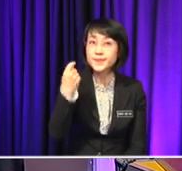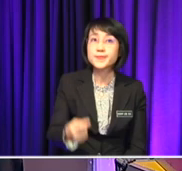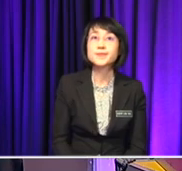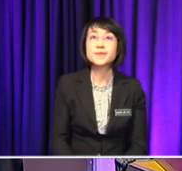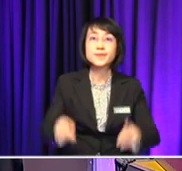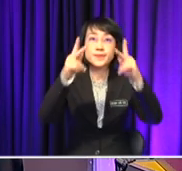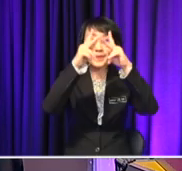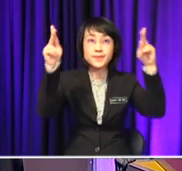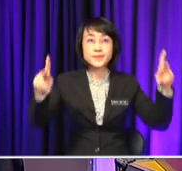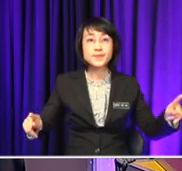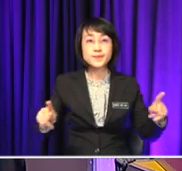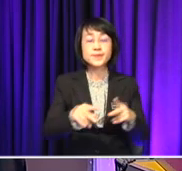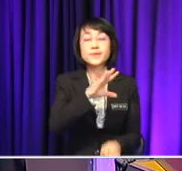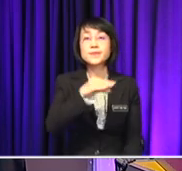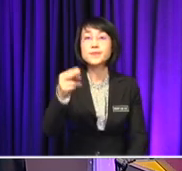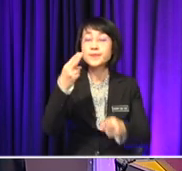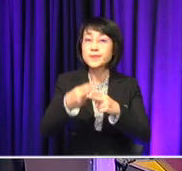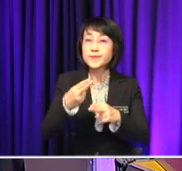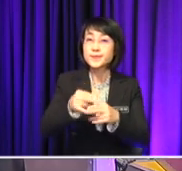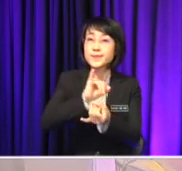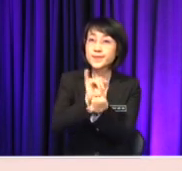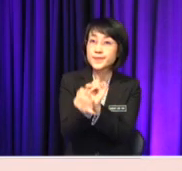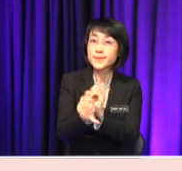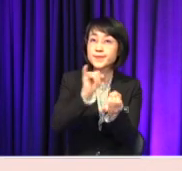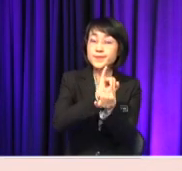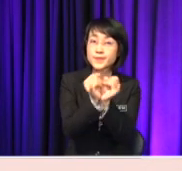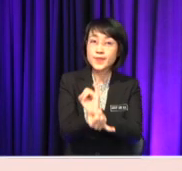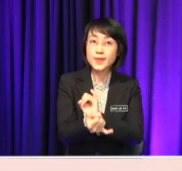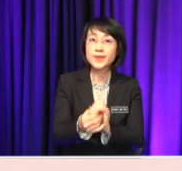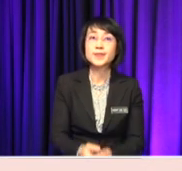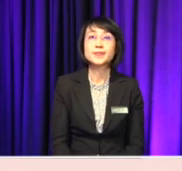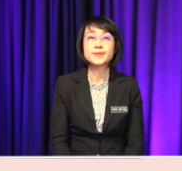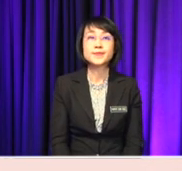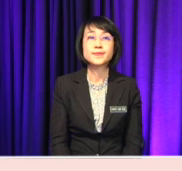dan nama iklim-iklim gitu tanya yang di sini kita